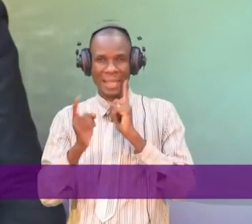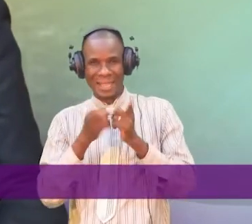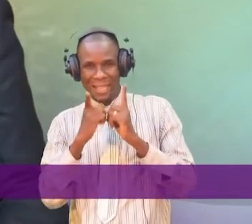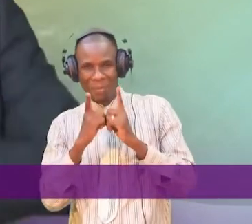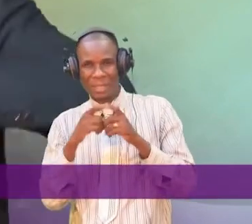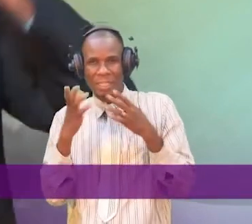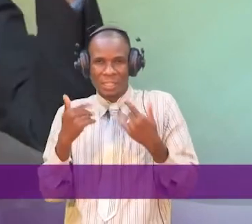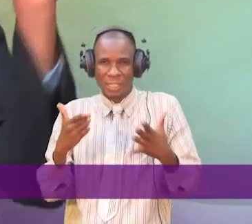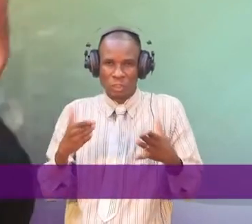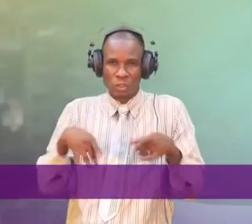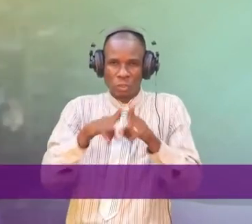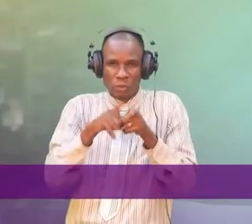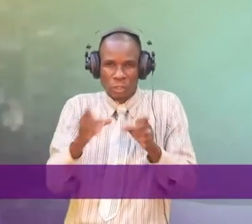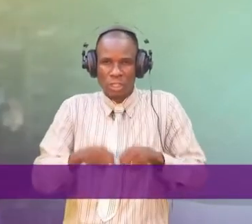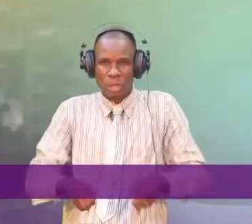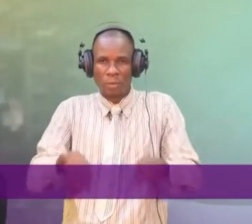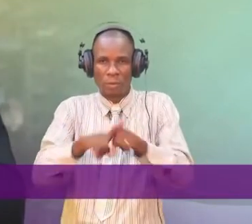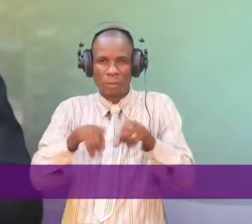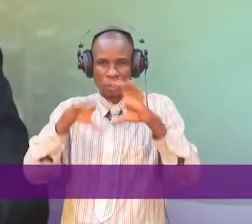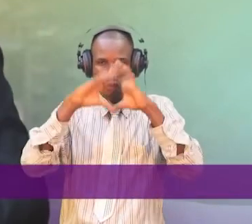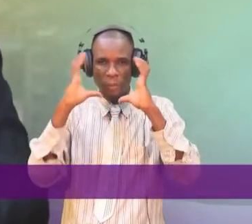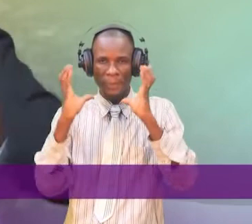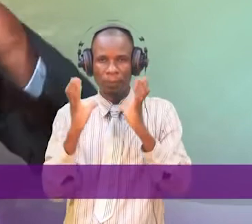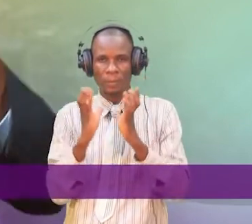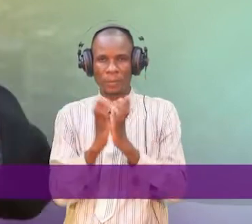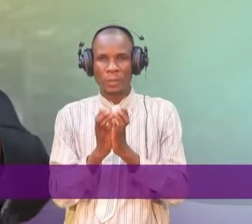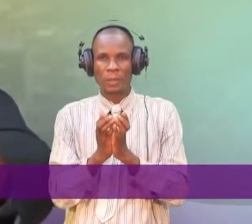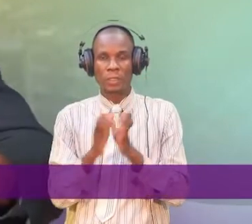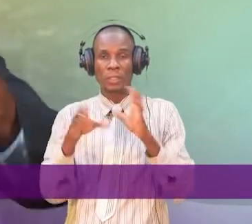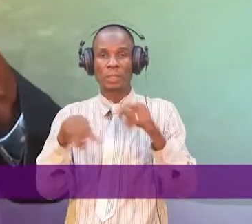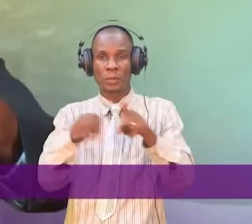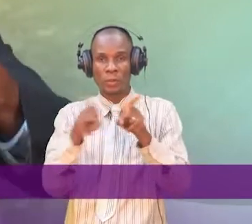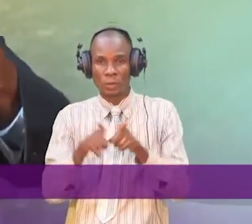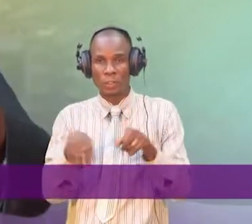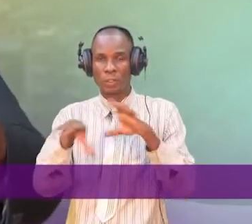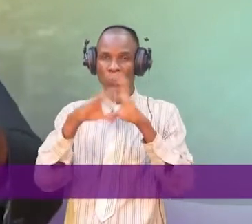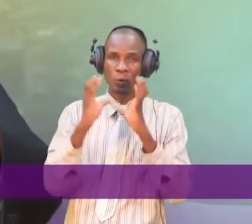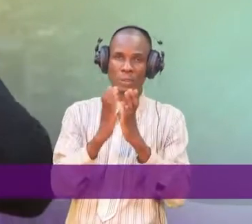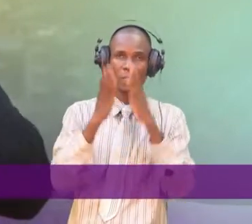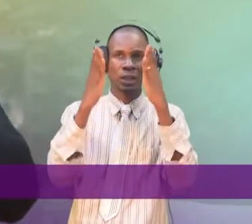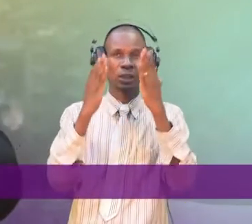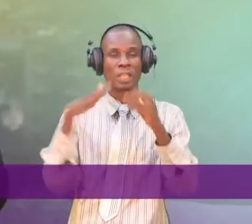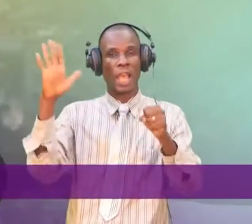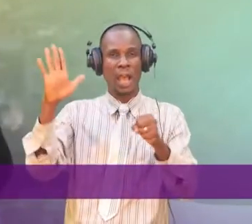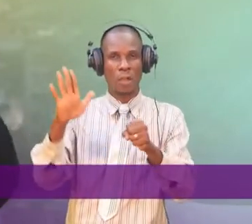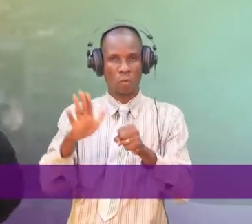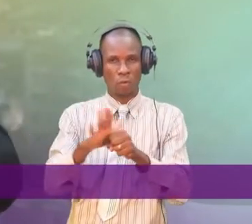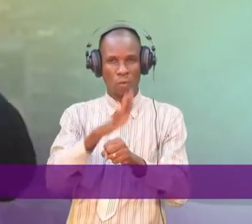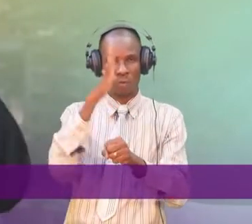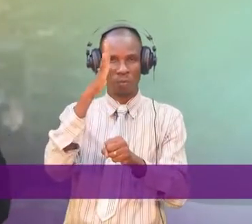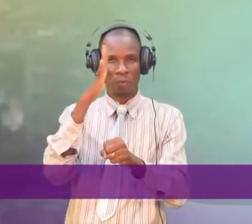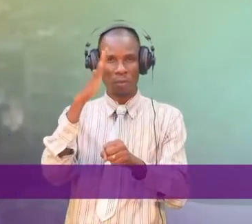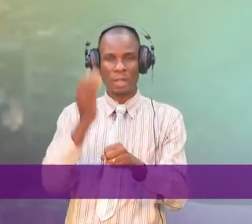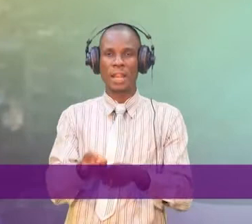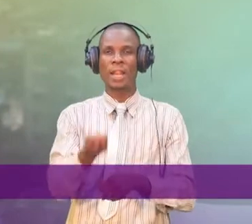na nzela ya lisumu. Na nzela lisumu tokatami penda mosika na bomo na Nzambe. Talatina nini tozali na posa